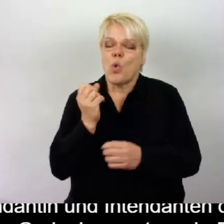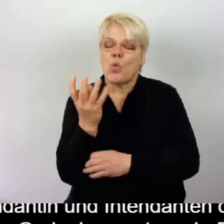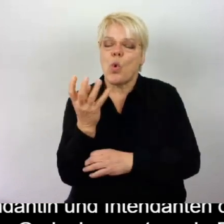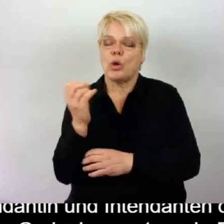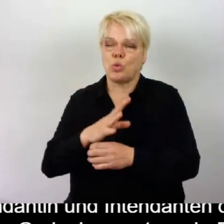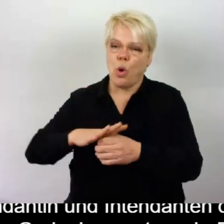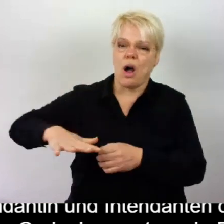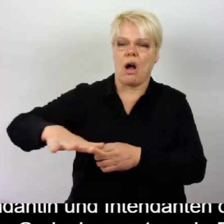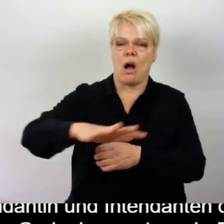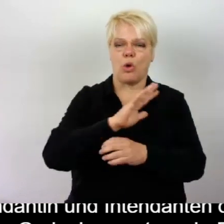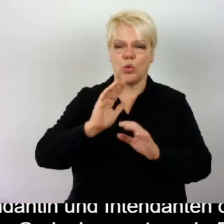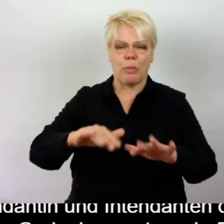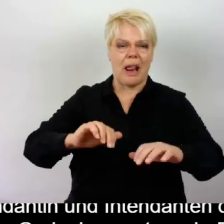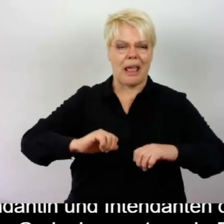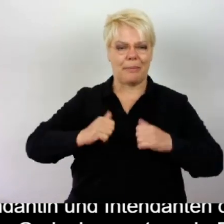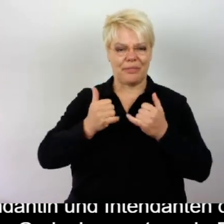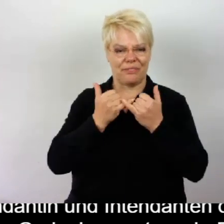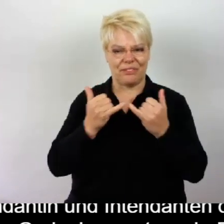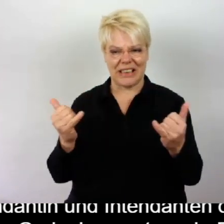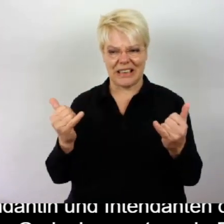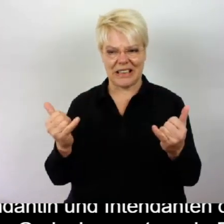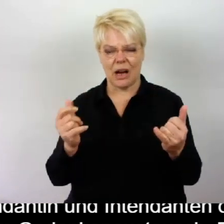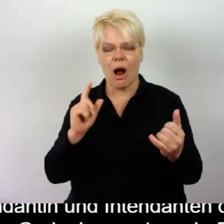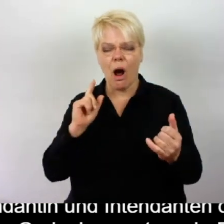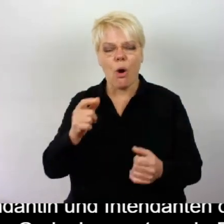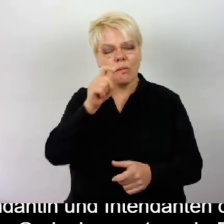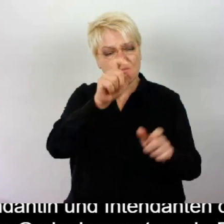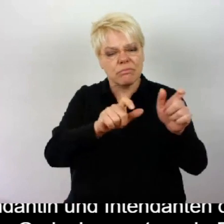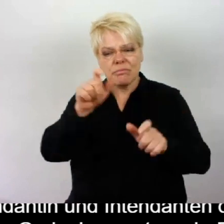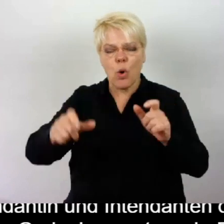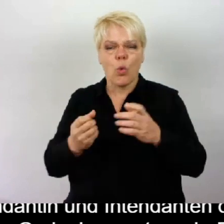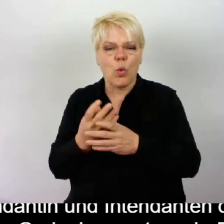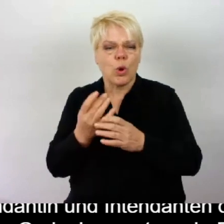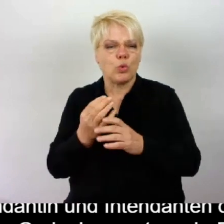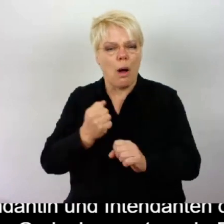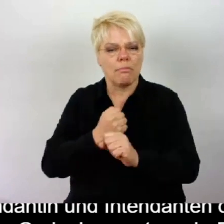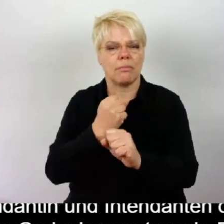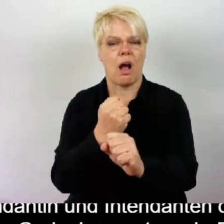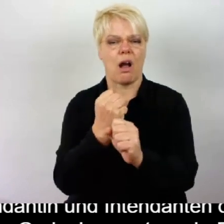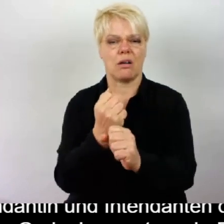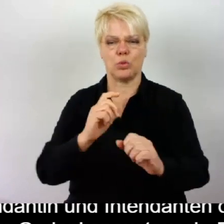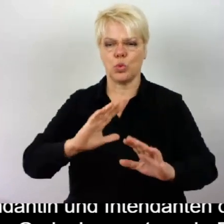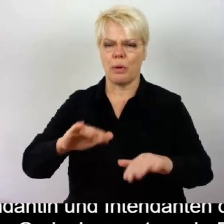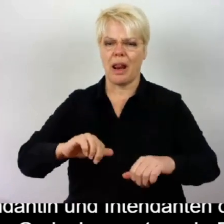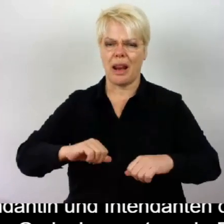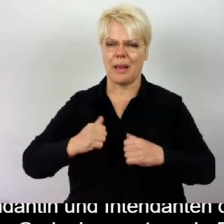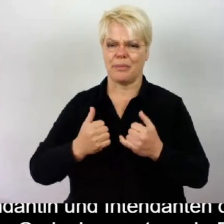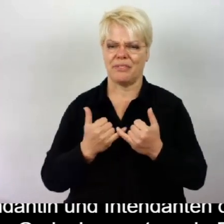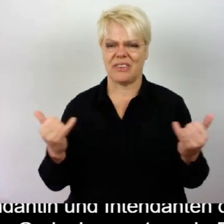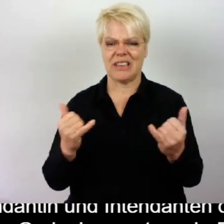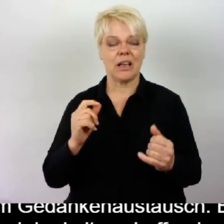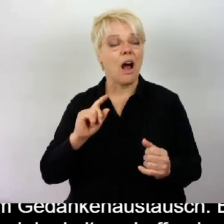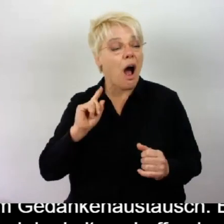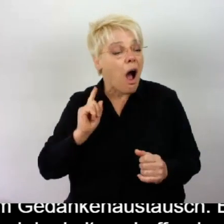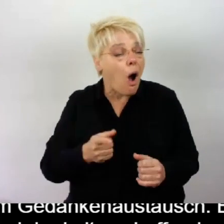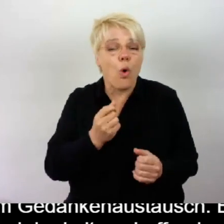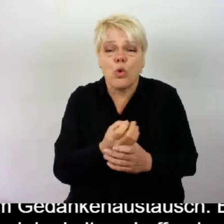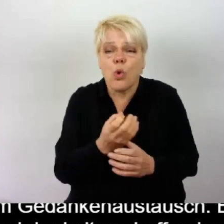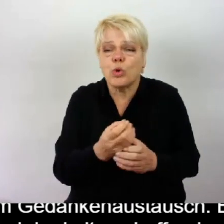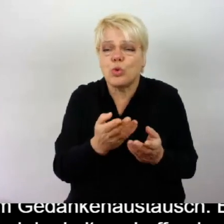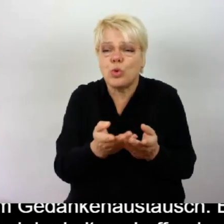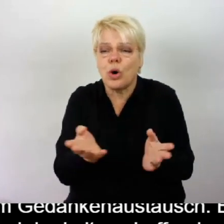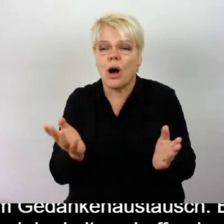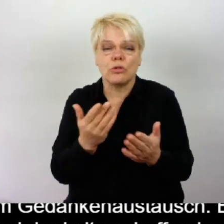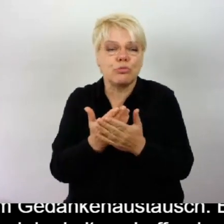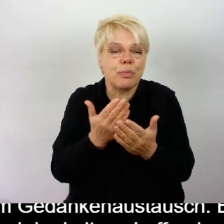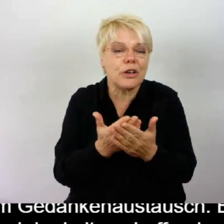und die kulturellen Veranstaltungsbetriebe mitdenken und dass wir hier Ansätze und Lösungen bieten, wie sie der Herr Ministerpräsident schon beschrieben hat,